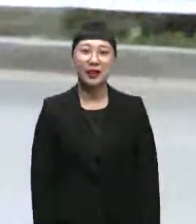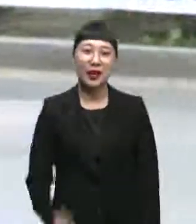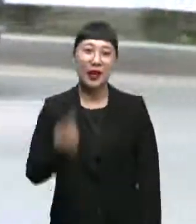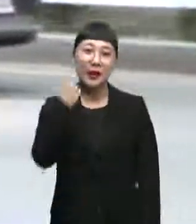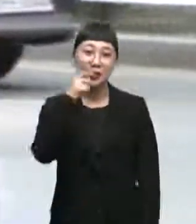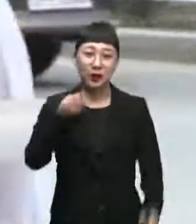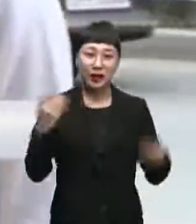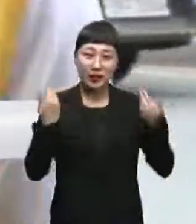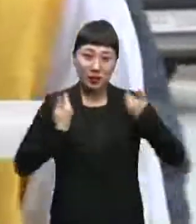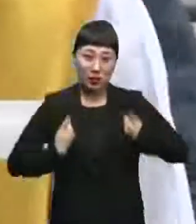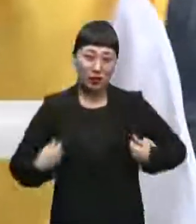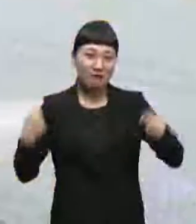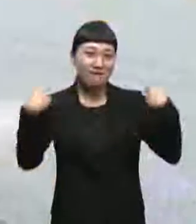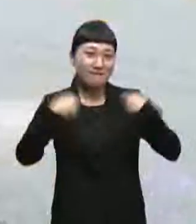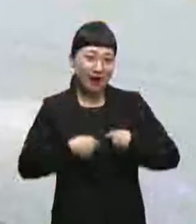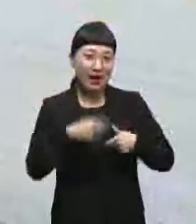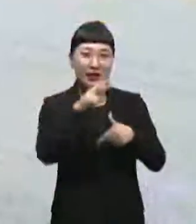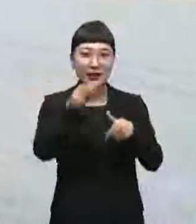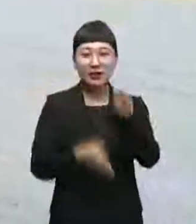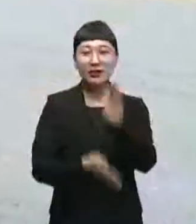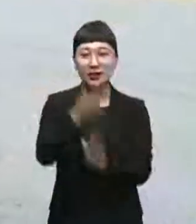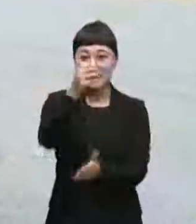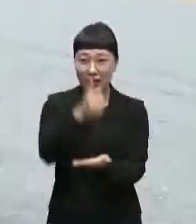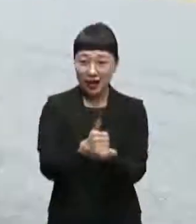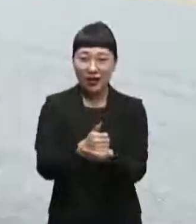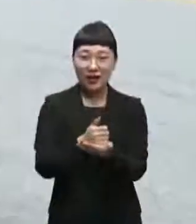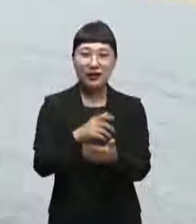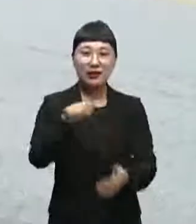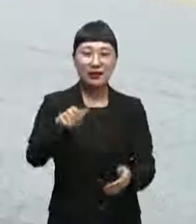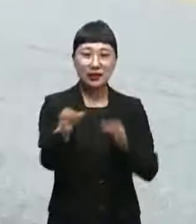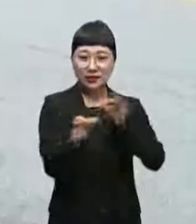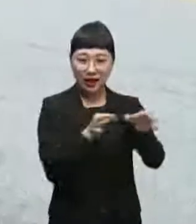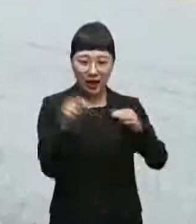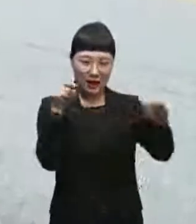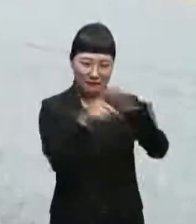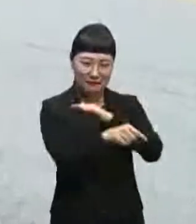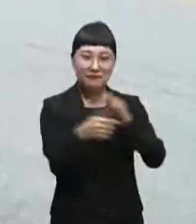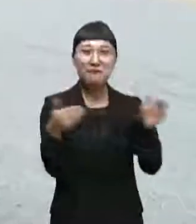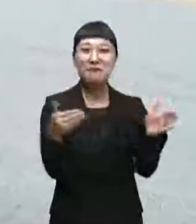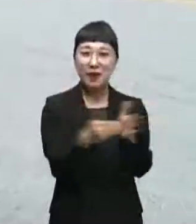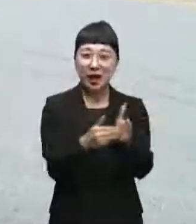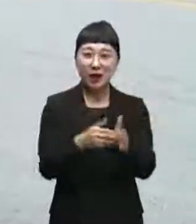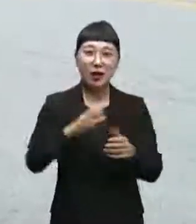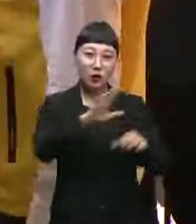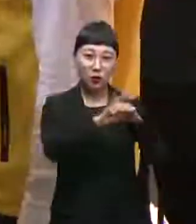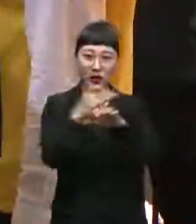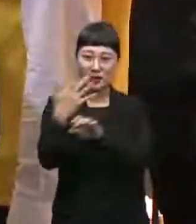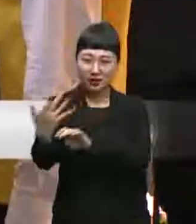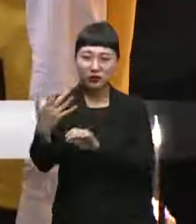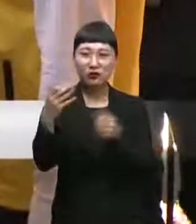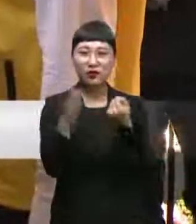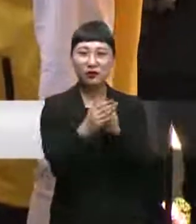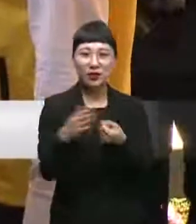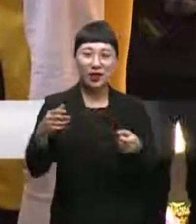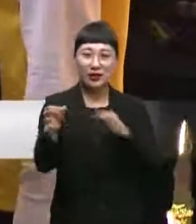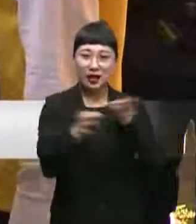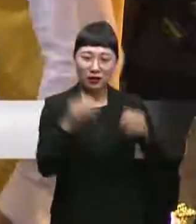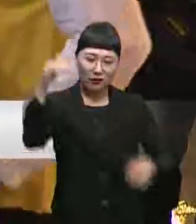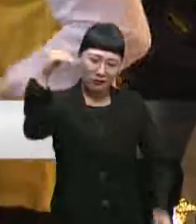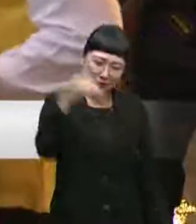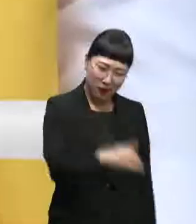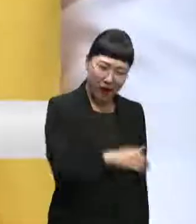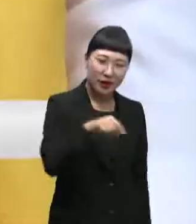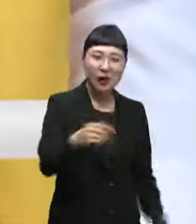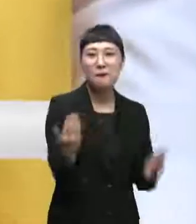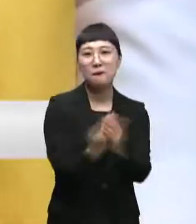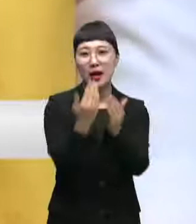노란 조끼를 입은 박남춘 인천시장 인하문화의 거리 상가를 방문했습니다. 코로나19로 위축된 골목 상권의 활성화를